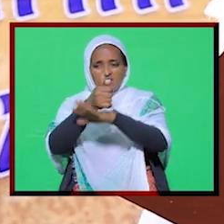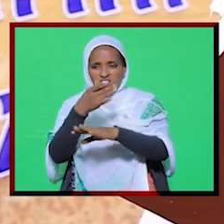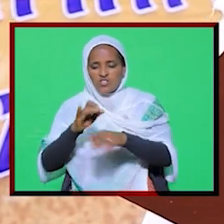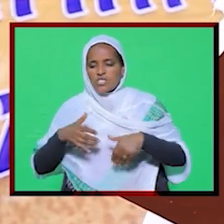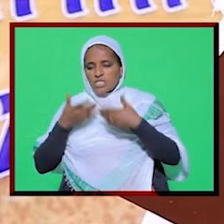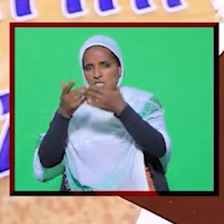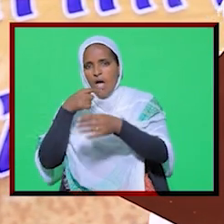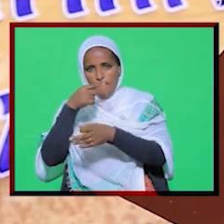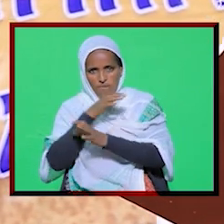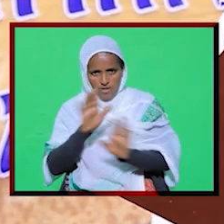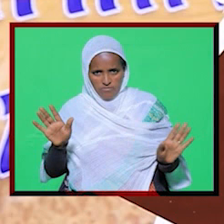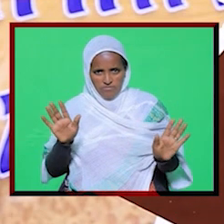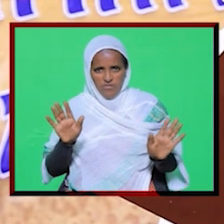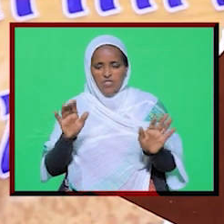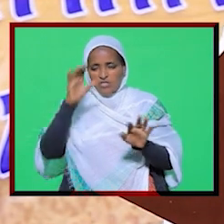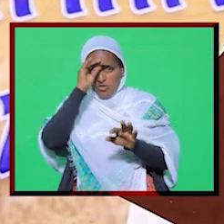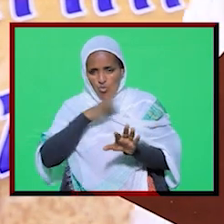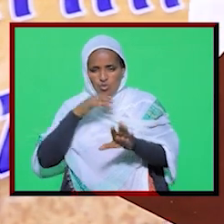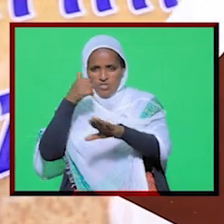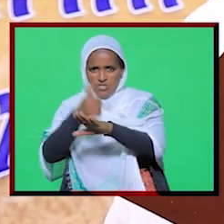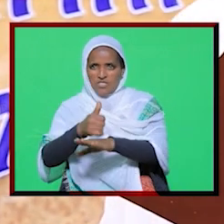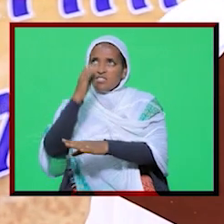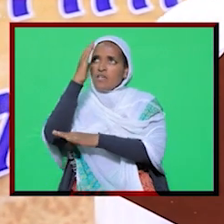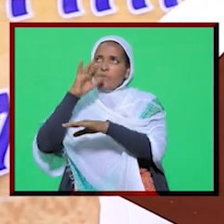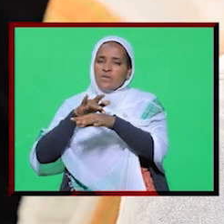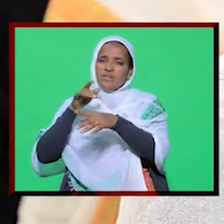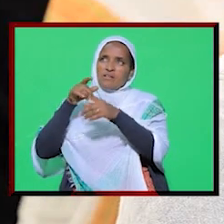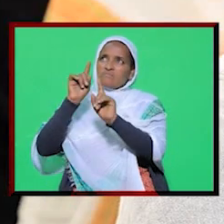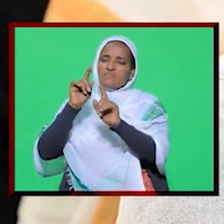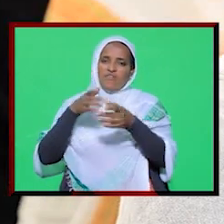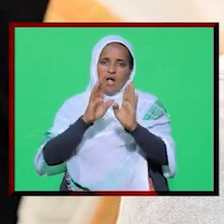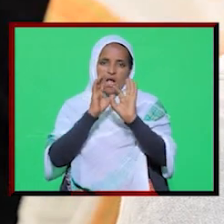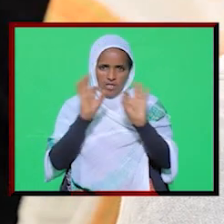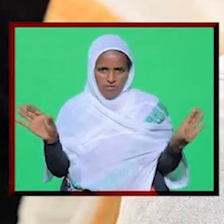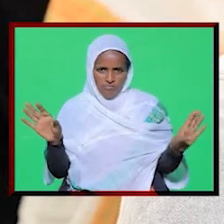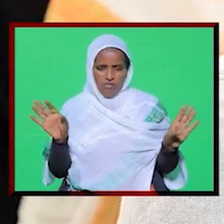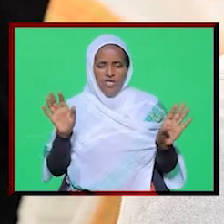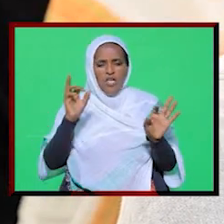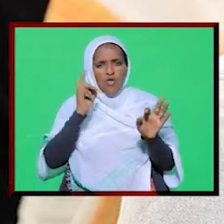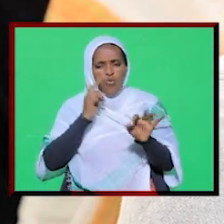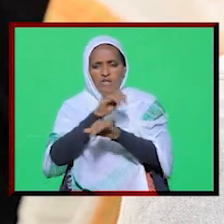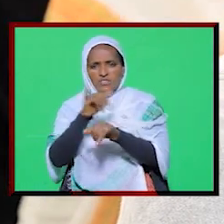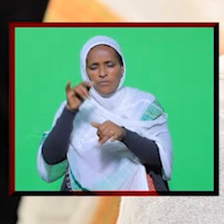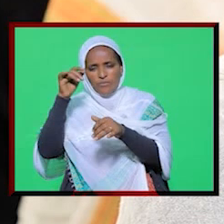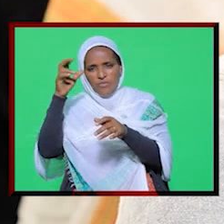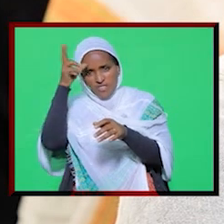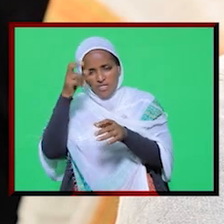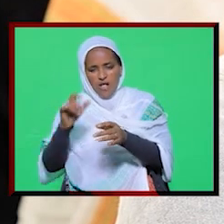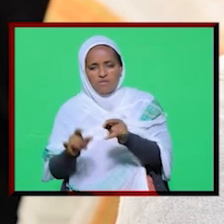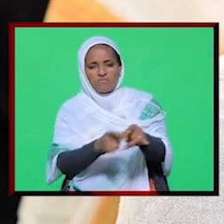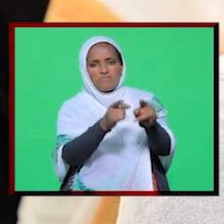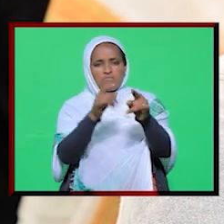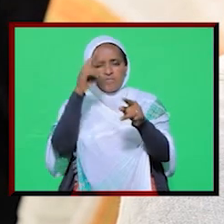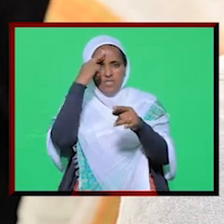ንስሐ አይደለም። ሰዎችን እንድንከስ እግዚአብሔር ላይ እንድናማርር ፈቃድ የለንም። እንደ ሔዋን ደግሞ በሰይጣን የሚያመካኝ ሰው